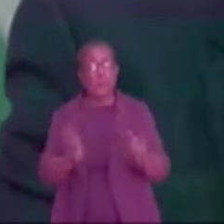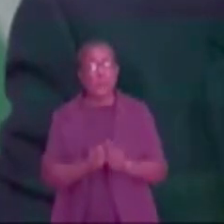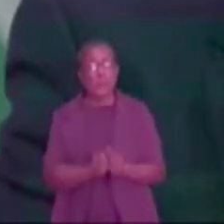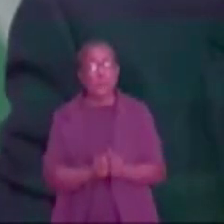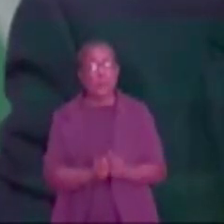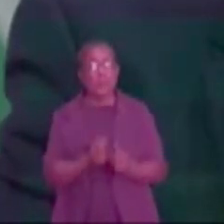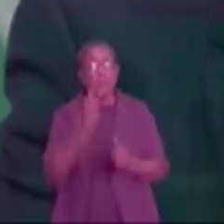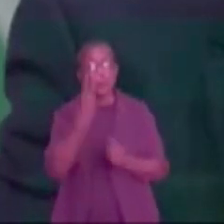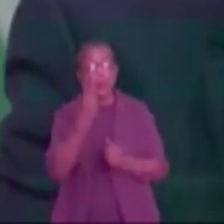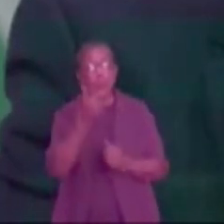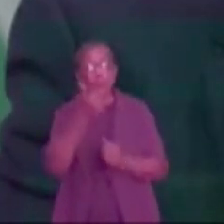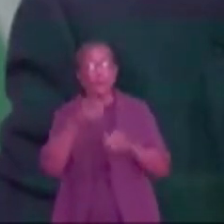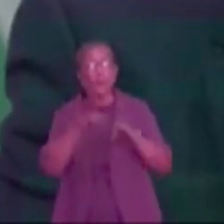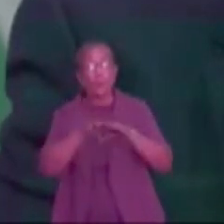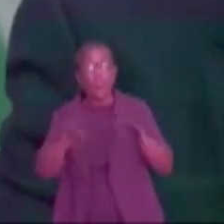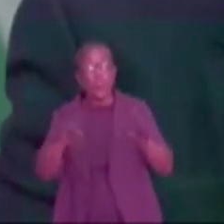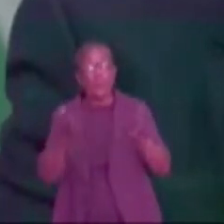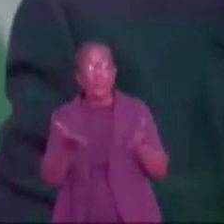Twee fundamentele